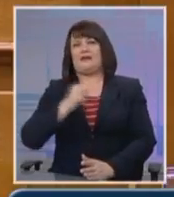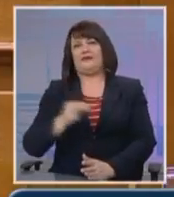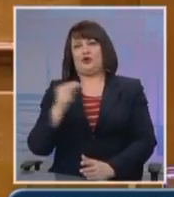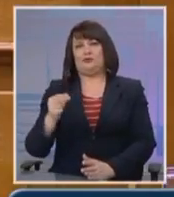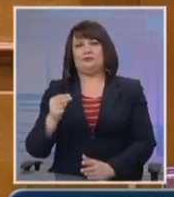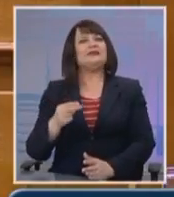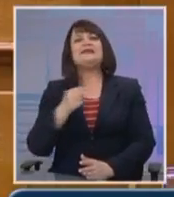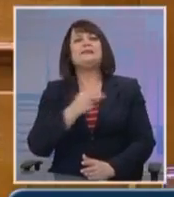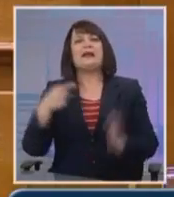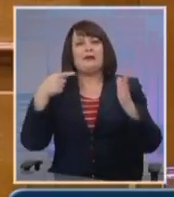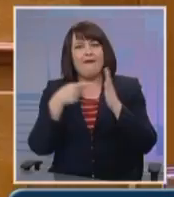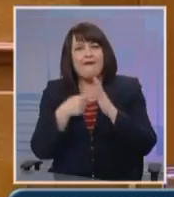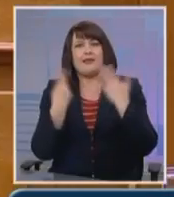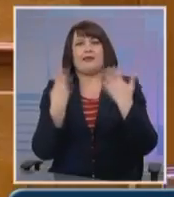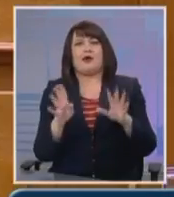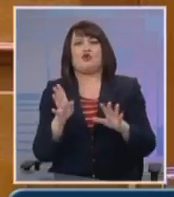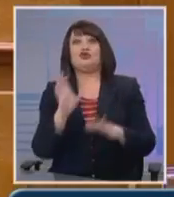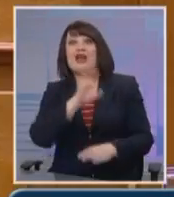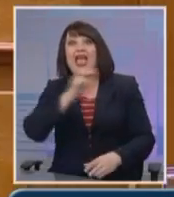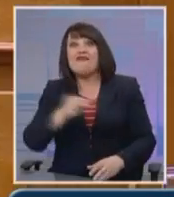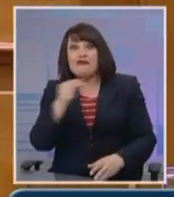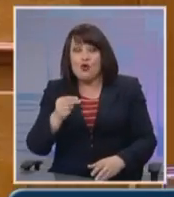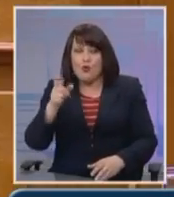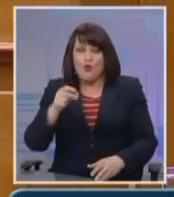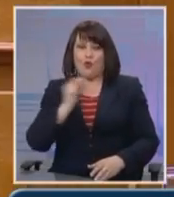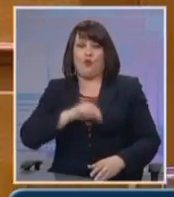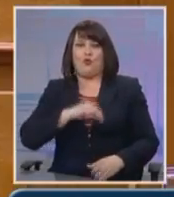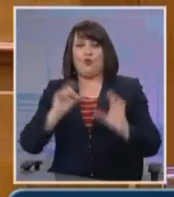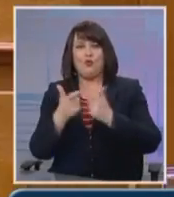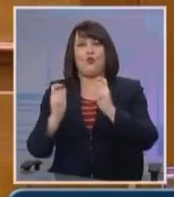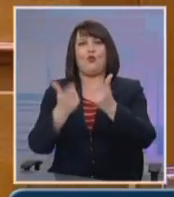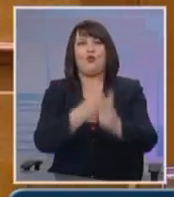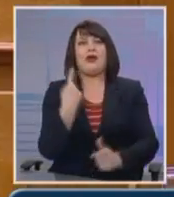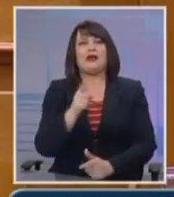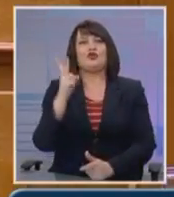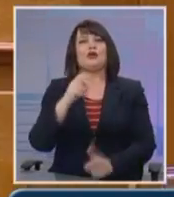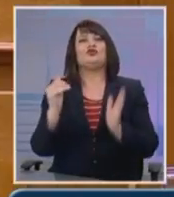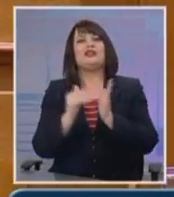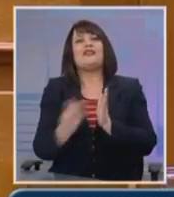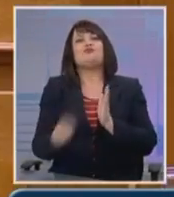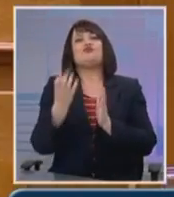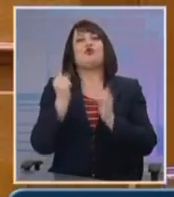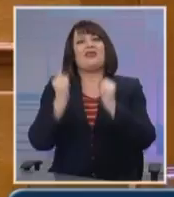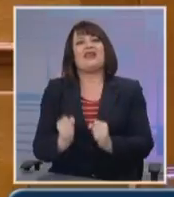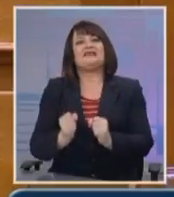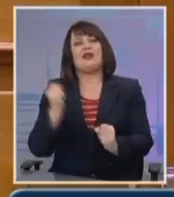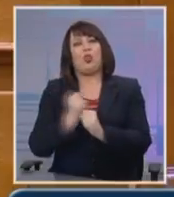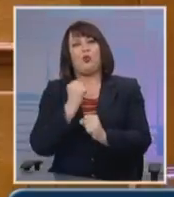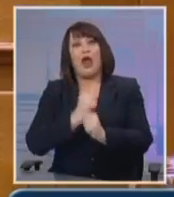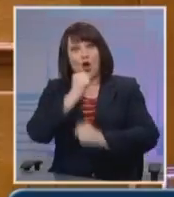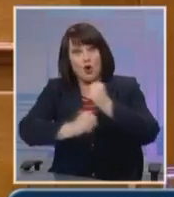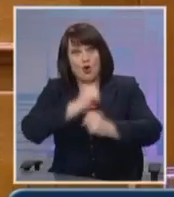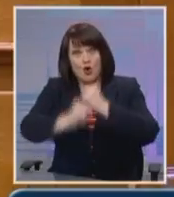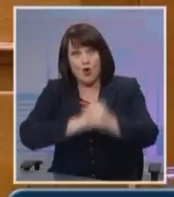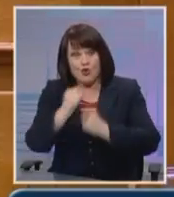σημαίνει 1.900 ευρώ όφελος για κάθε νοικοκυριό, σημαίνει 120.000 νέες θέσεις εργασίας ανά έτος. Αυτές είναι